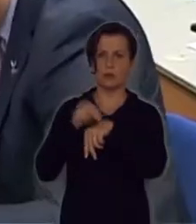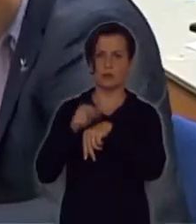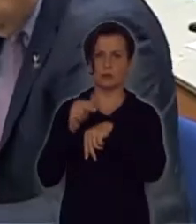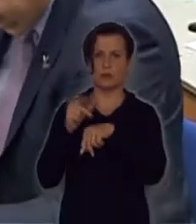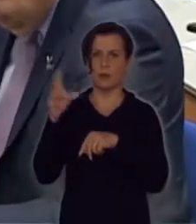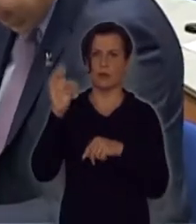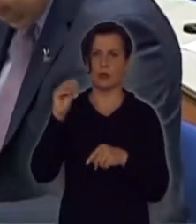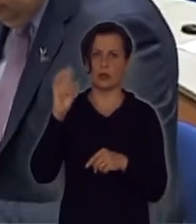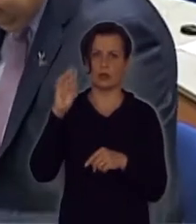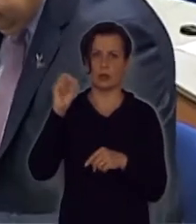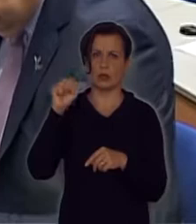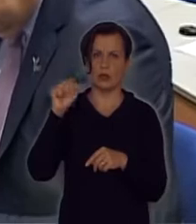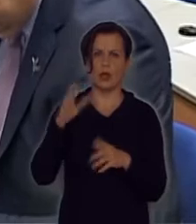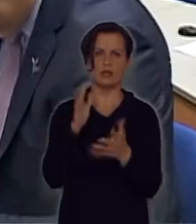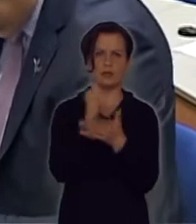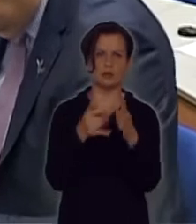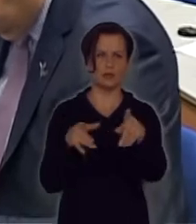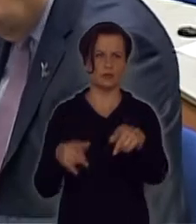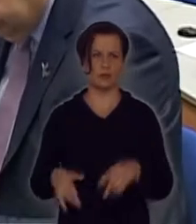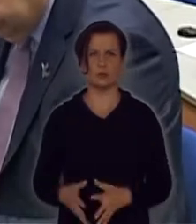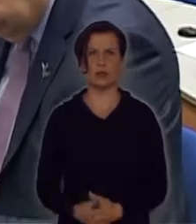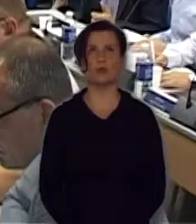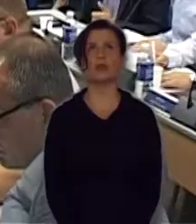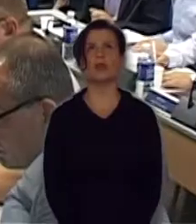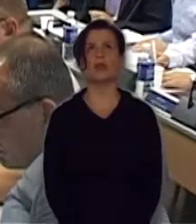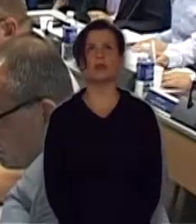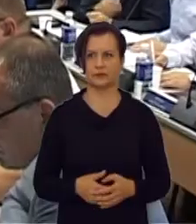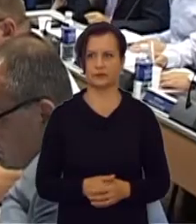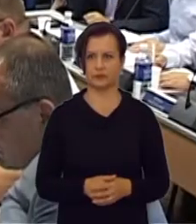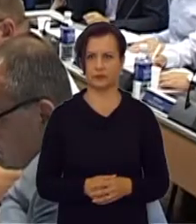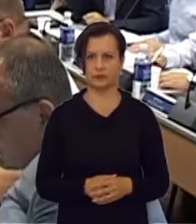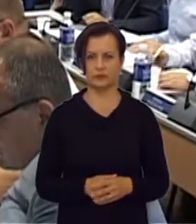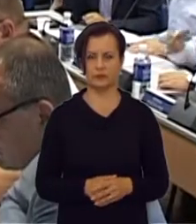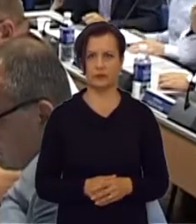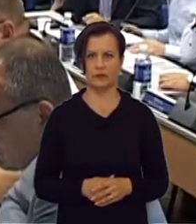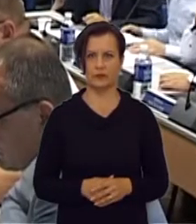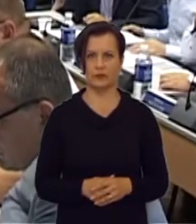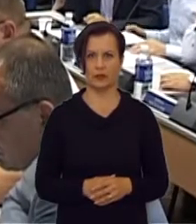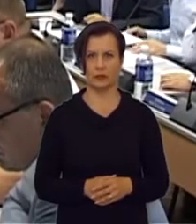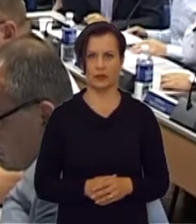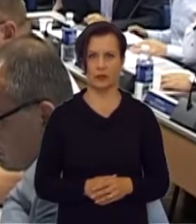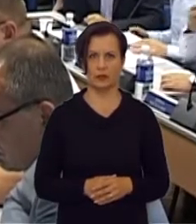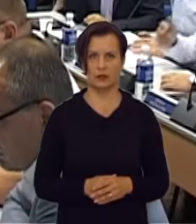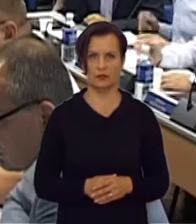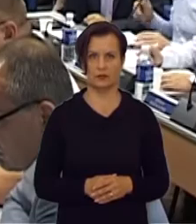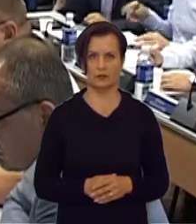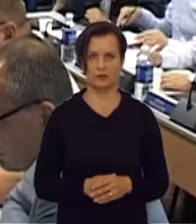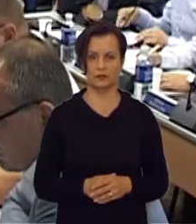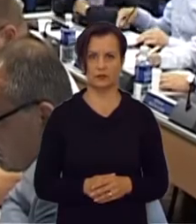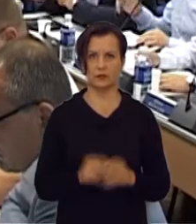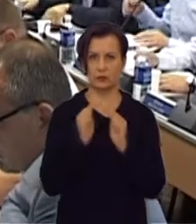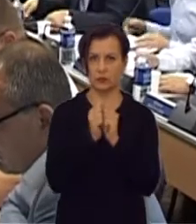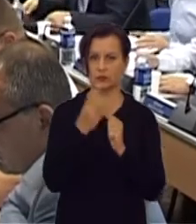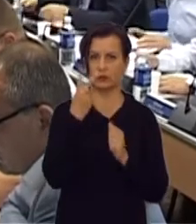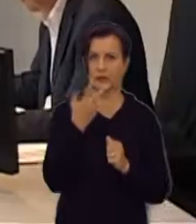tarybos narių – nepartinis Darius Petrauskas, priklausantis frakcijai už žemę ir žmogų, bei liberalų frakcijos narys Viktoras